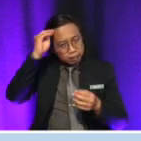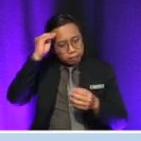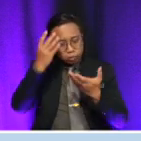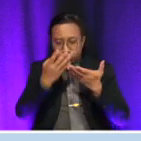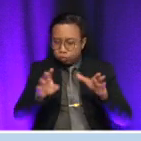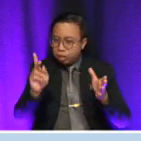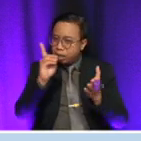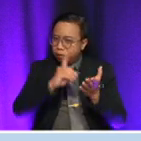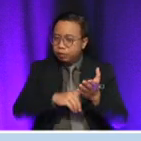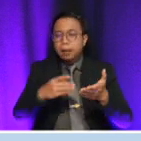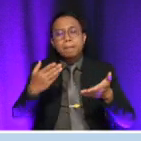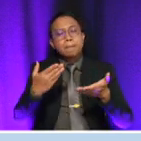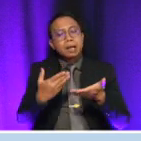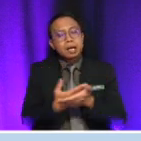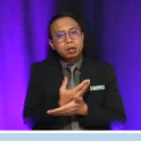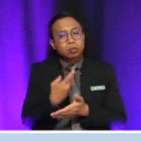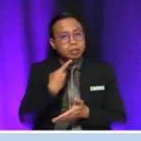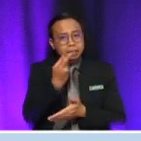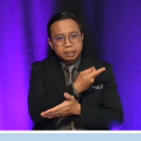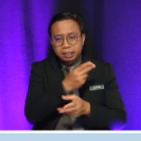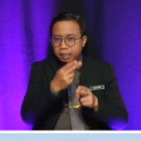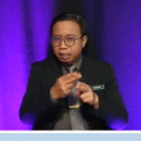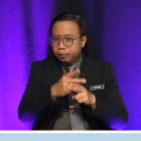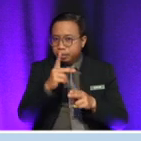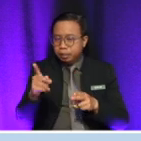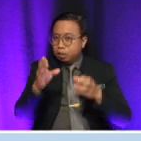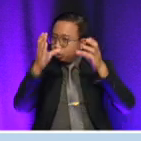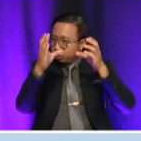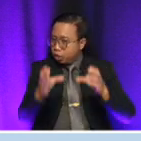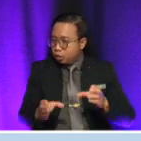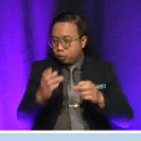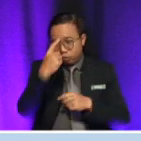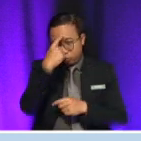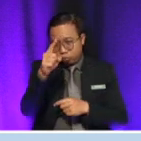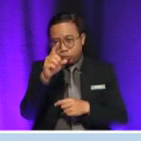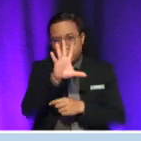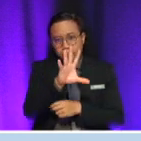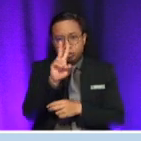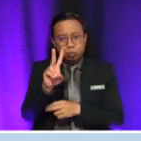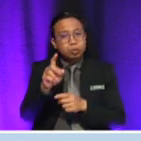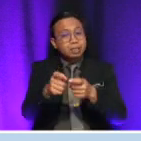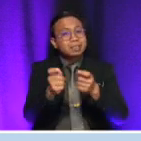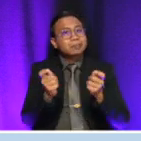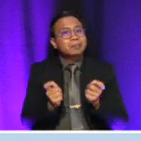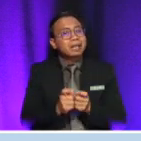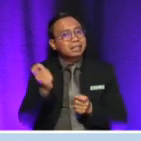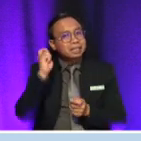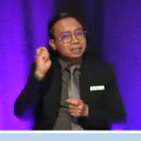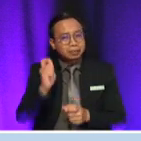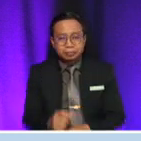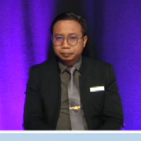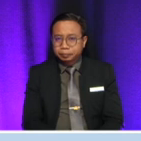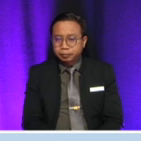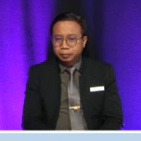barulah kita namakan calon-calon untuk 52 kawasan ini tadi oke